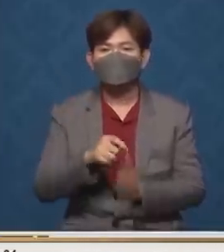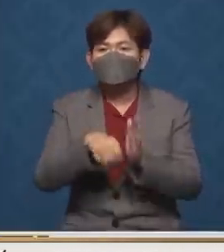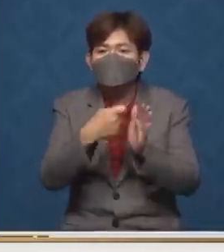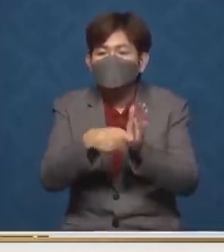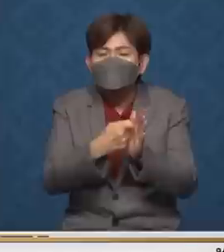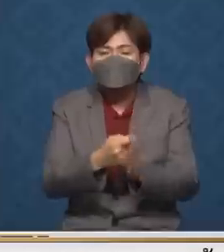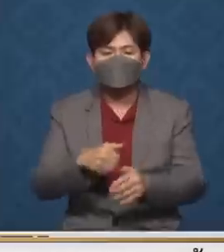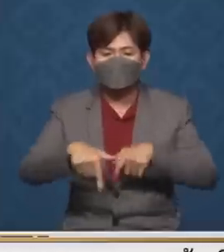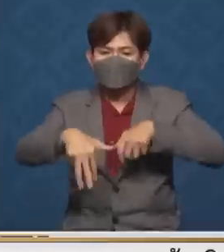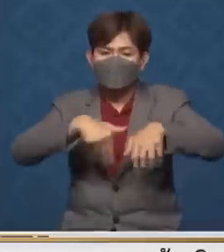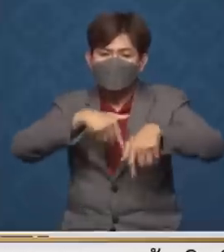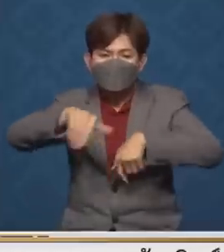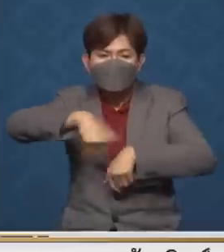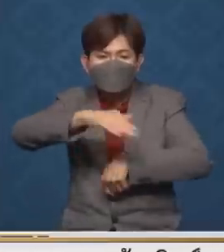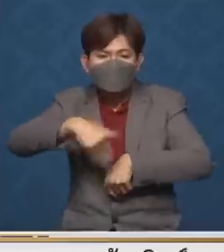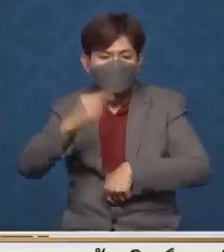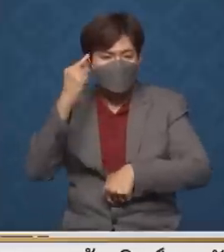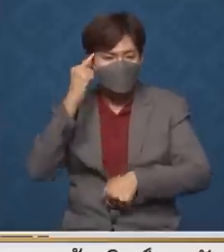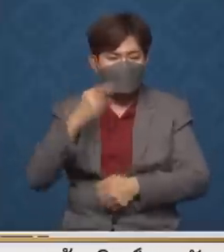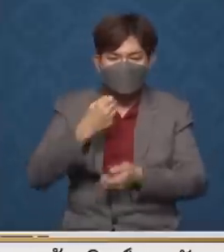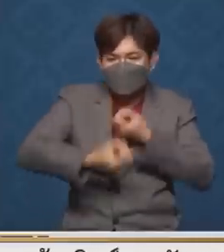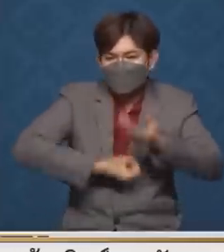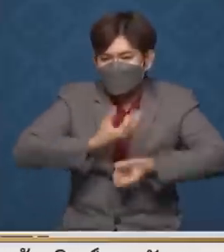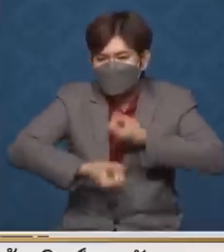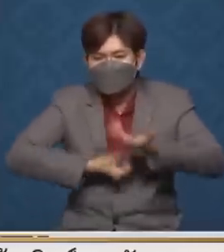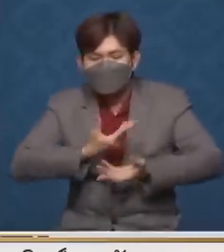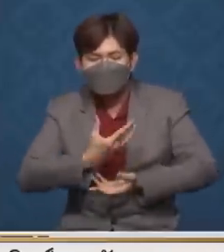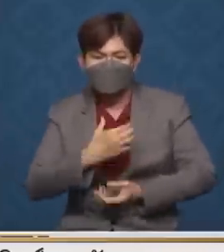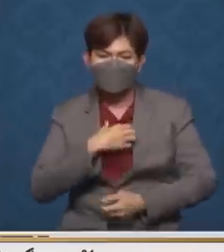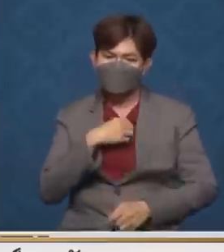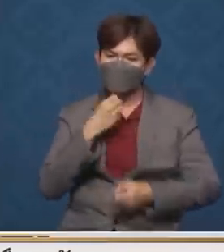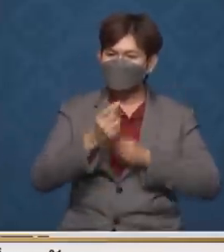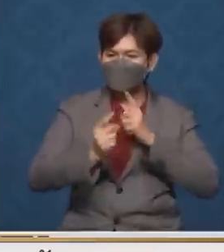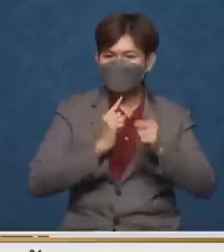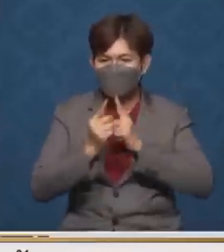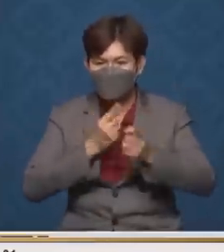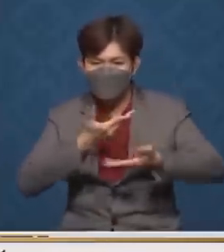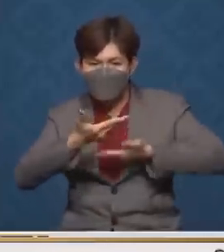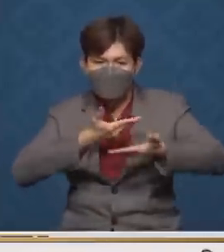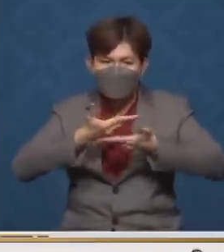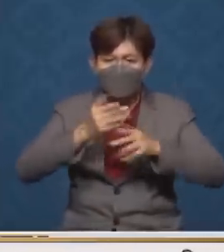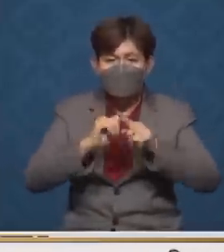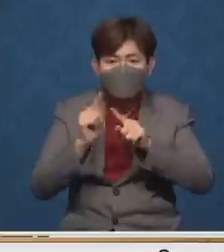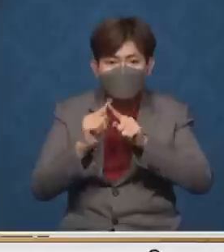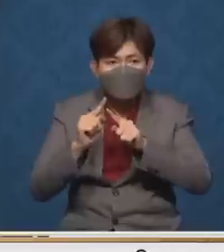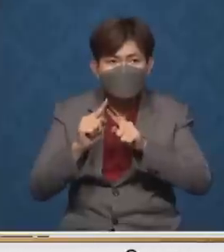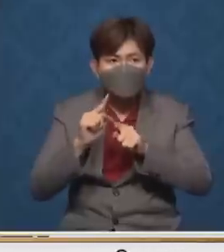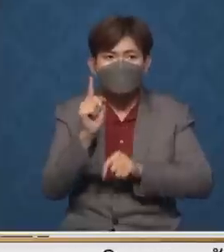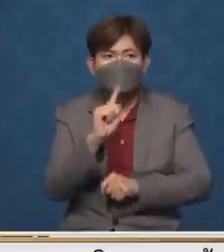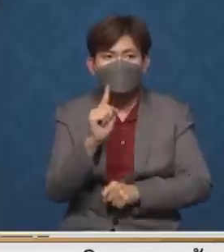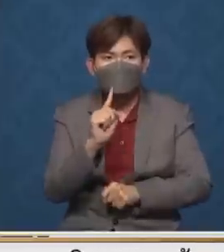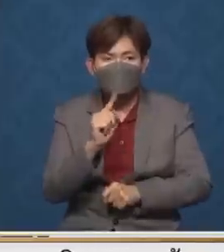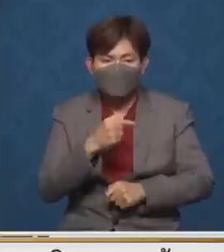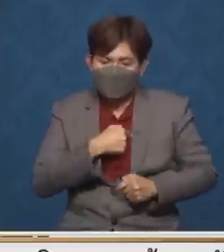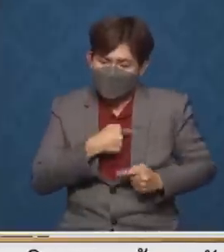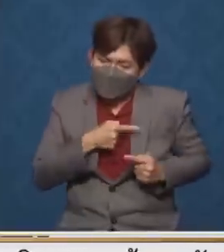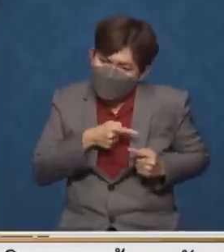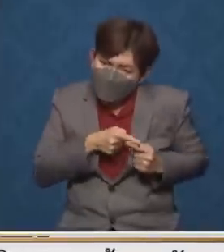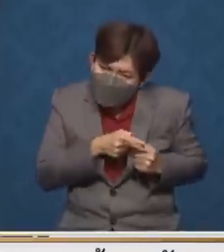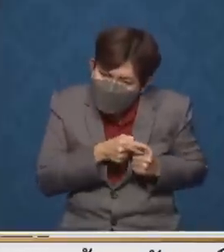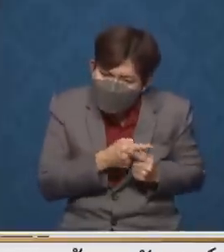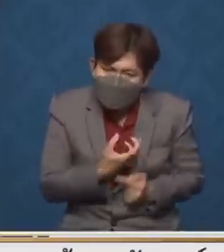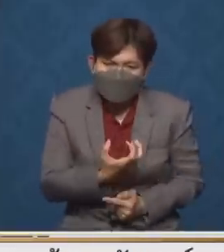่าสิงทพี่น้ประชาชนออกมาวิภาควิจารออกมาพูดคุยเขาออกมาจากความเจ็บปวด